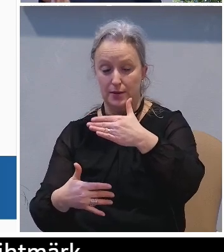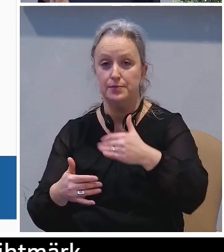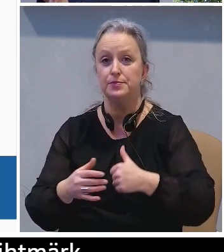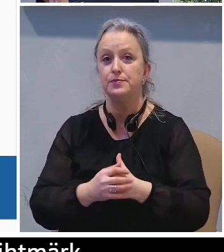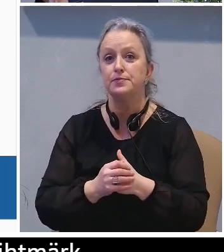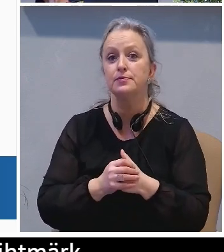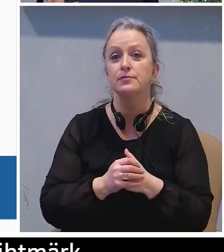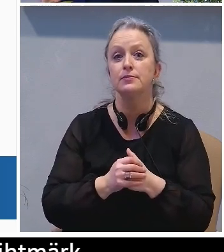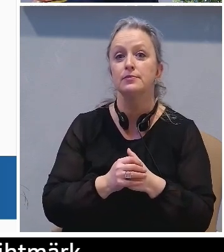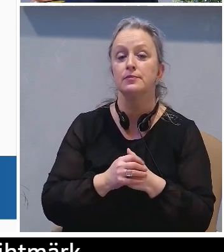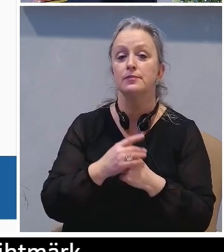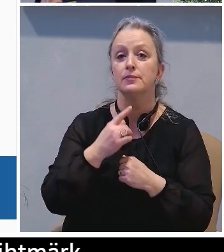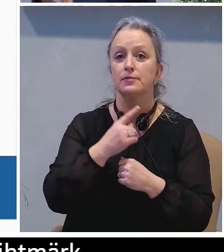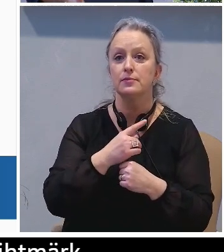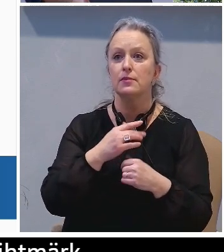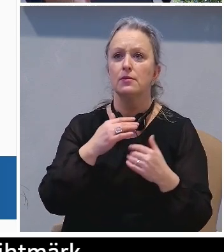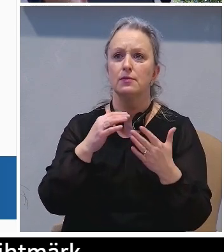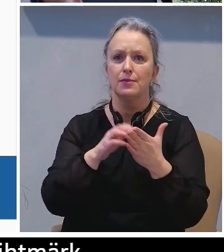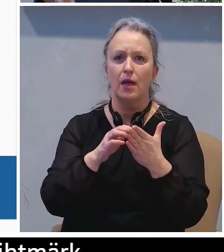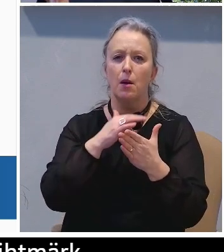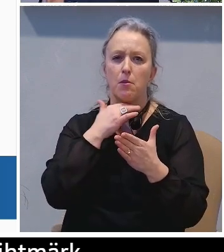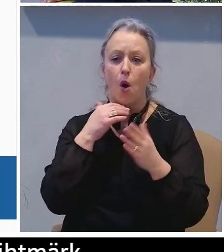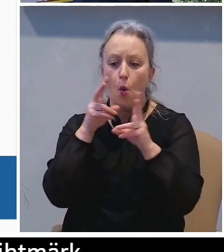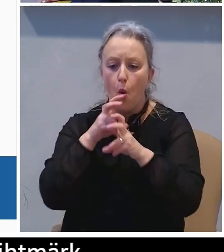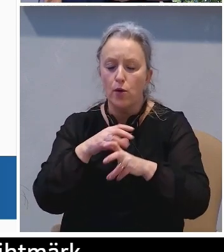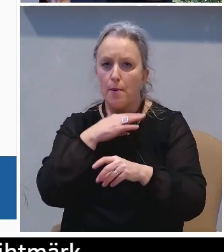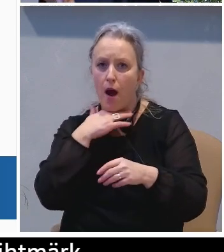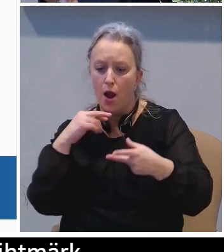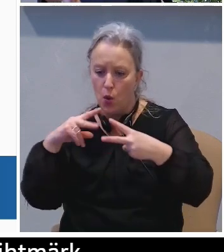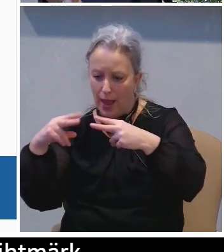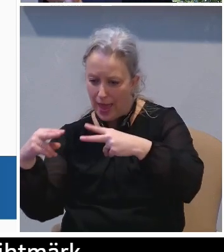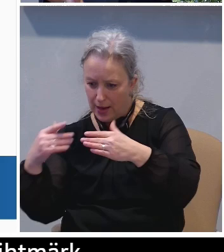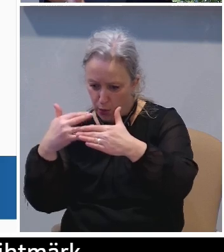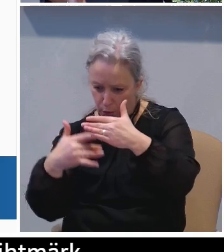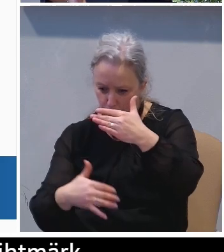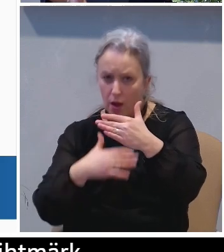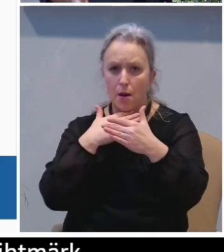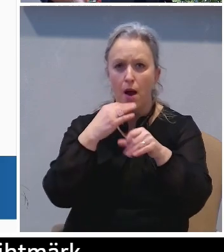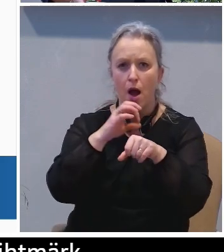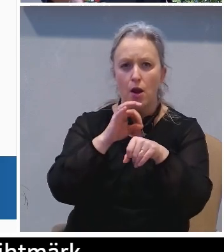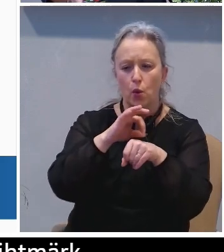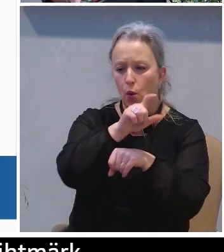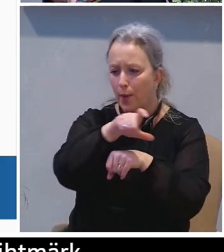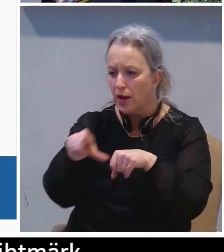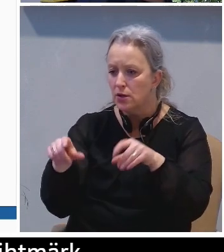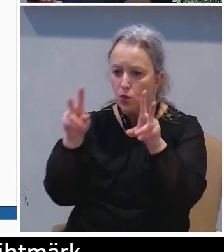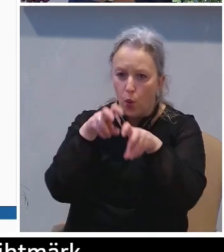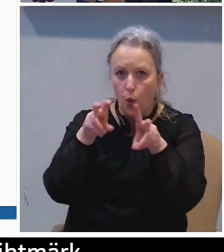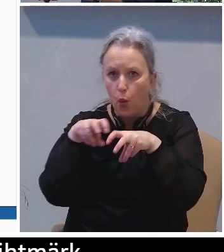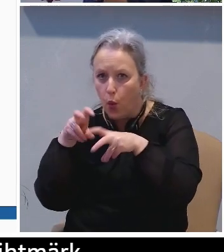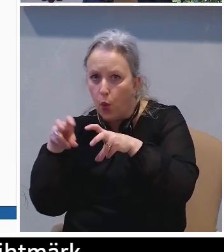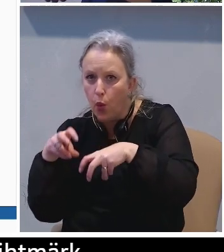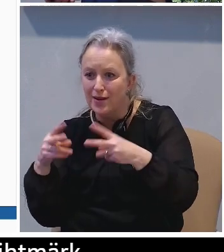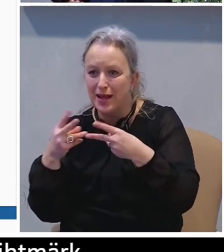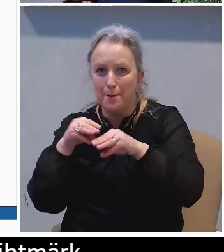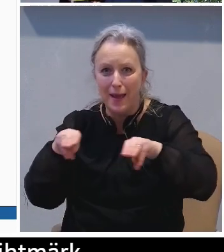labeled sequencing with the ehk term siis kui on palju geene korraga vaadatud, NGS gene väga panel, suur hulk patsiente on means uuritud sellel meetodil the research ja means järgmisel testing